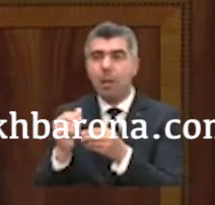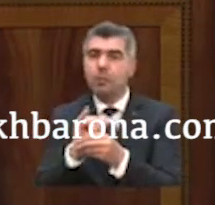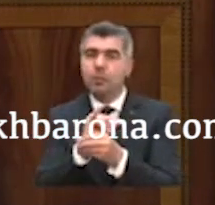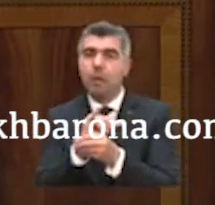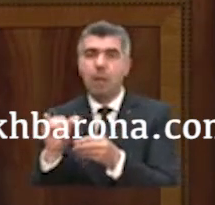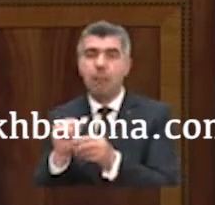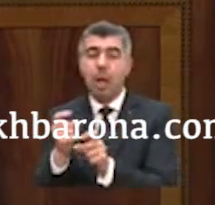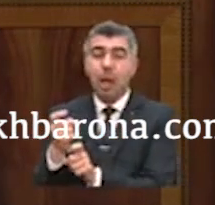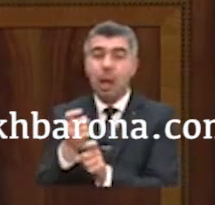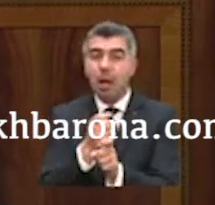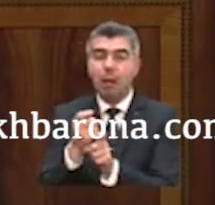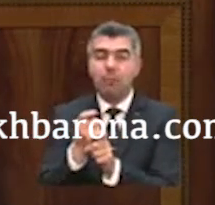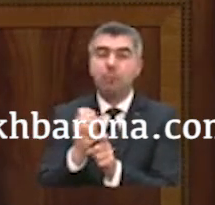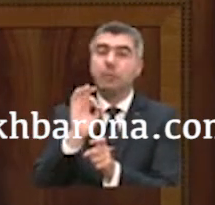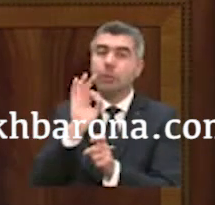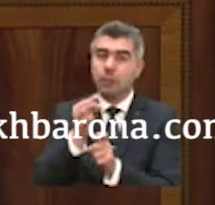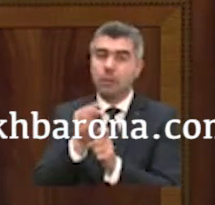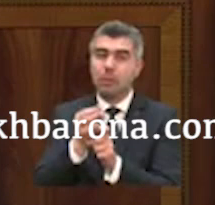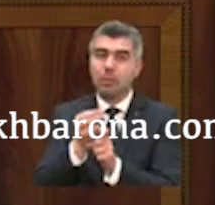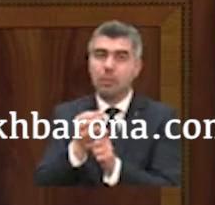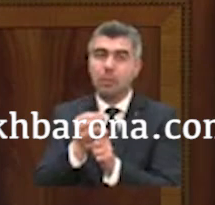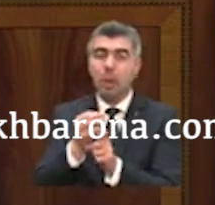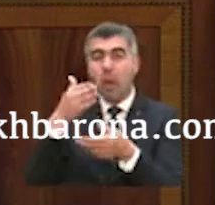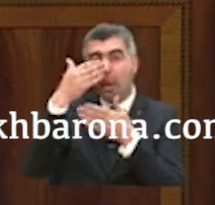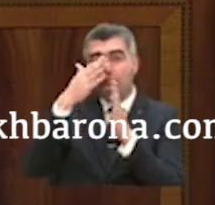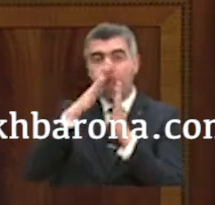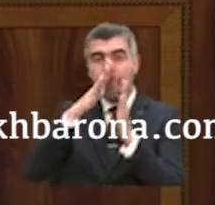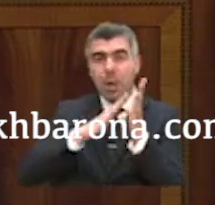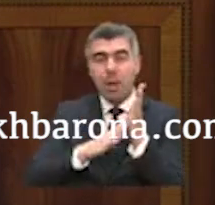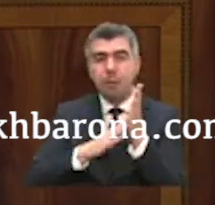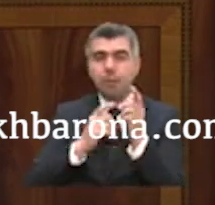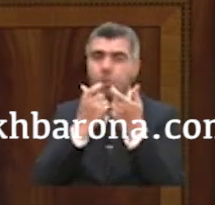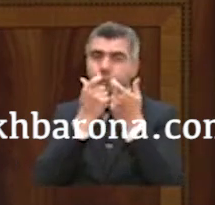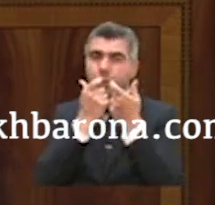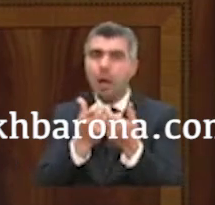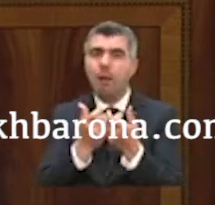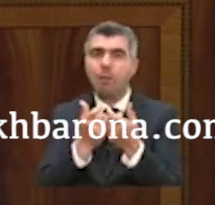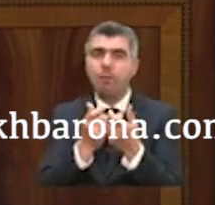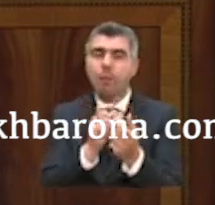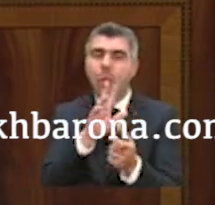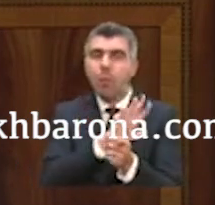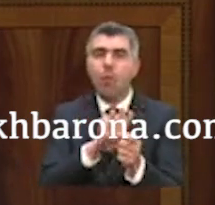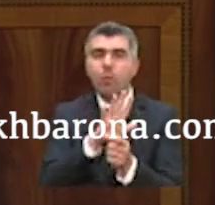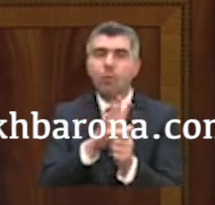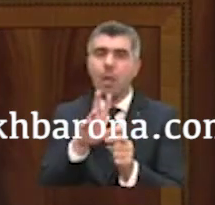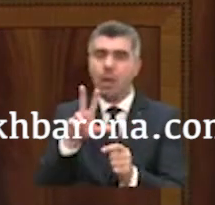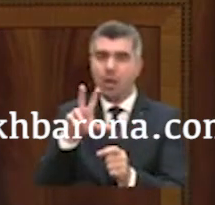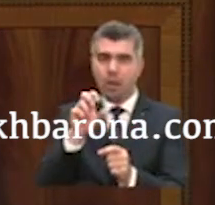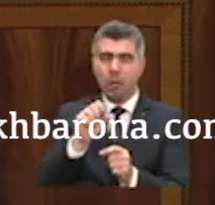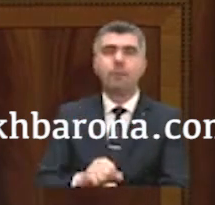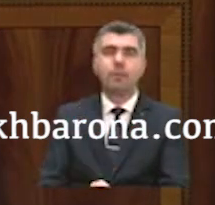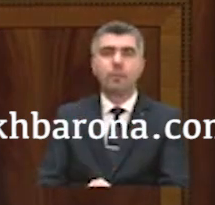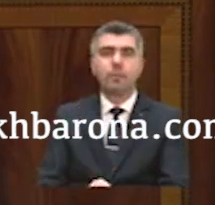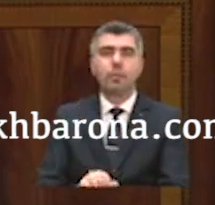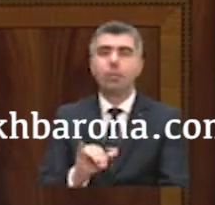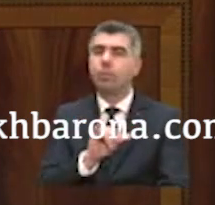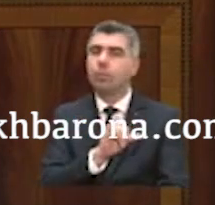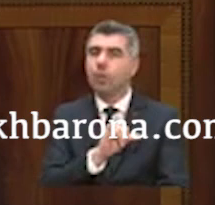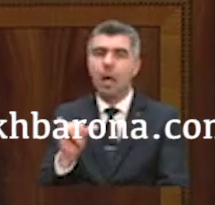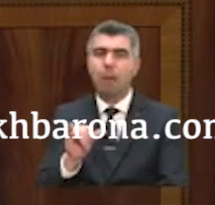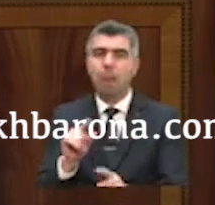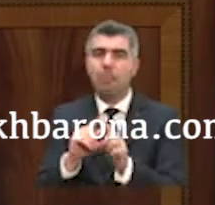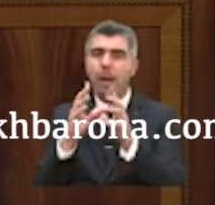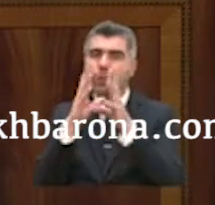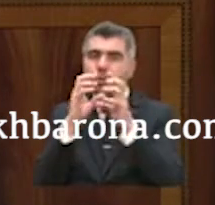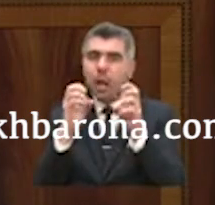عندها أثرها، والمغربي راه متبع وكيعرف كل شيء هادشي، وما محتاج نزيدو نشرحو